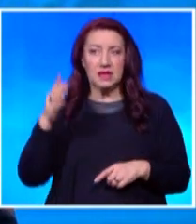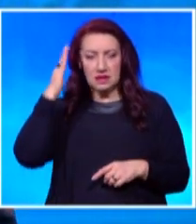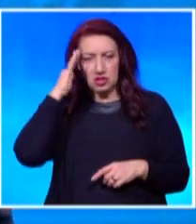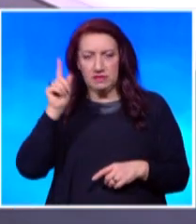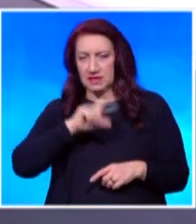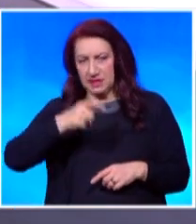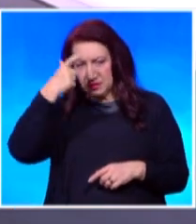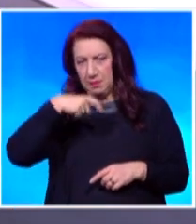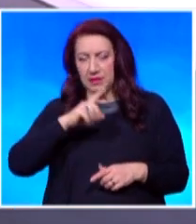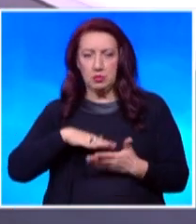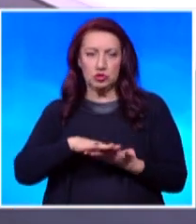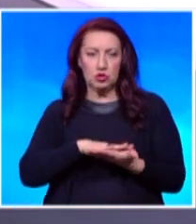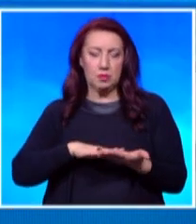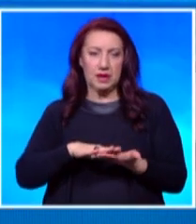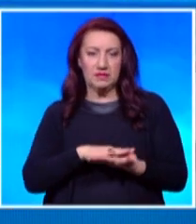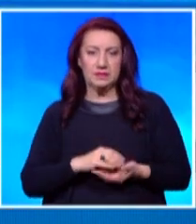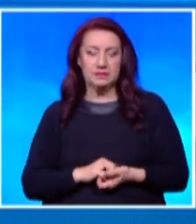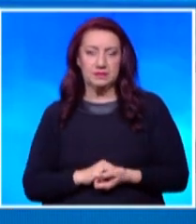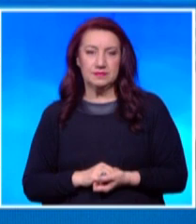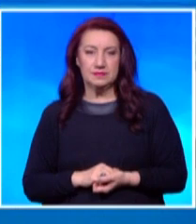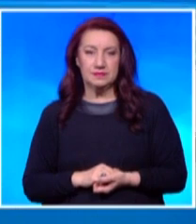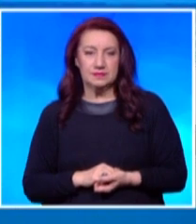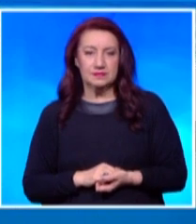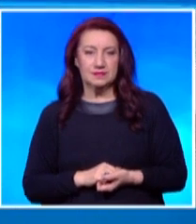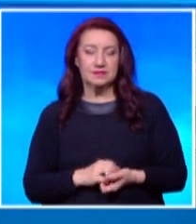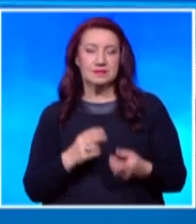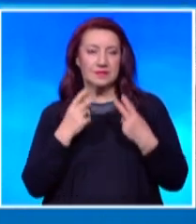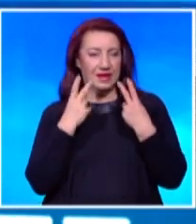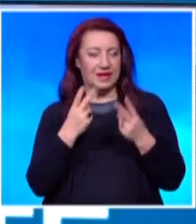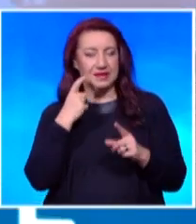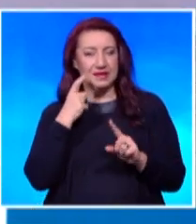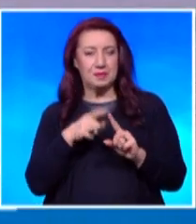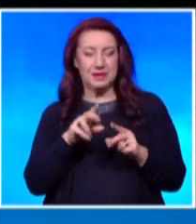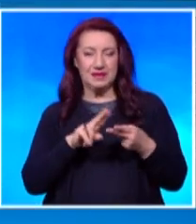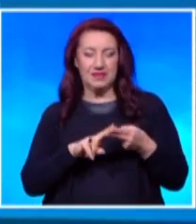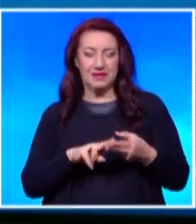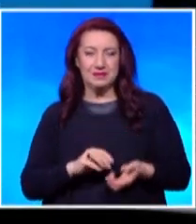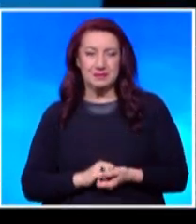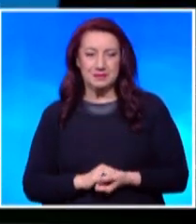това участие. Благодаря. Така се разделяме. Останете с програмата на BTV.